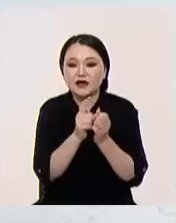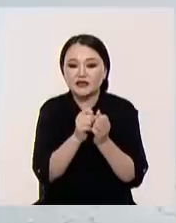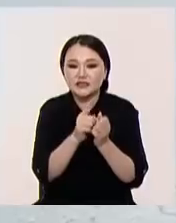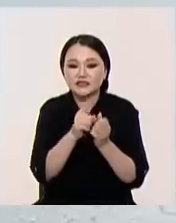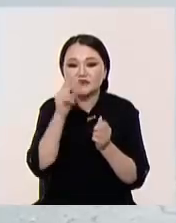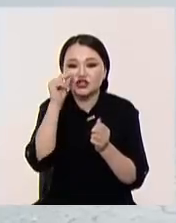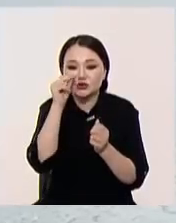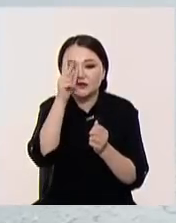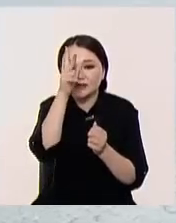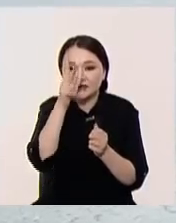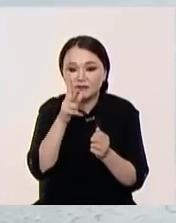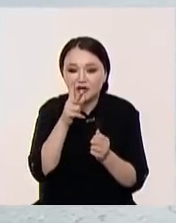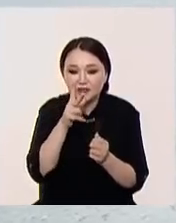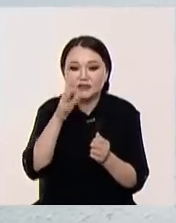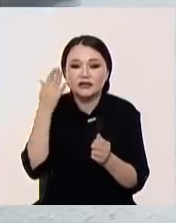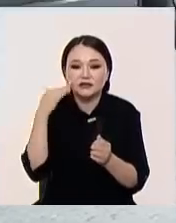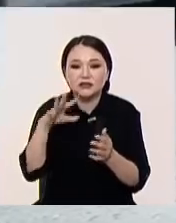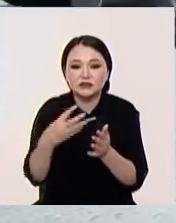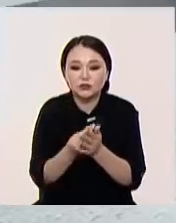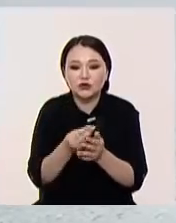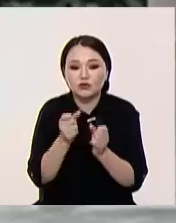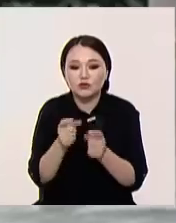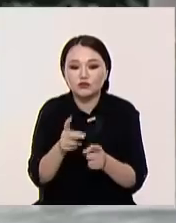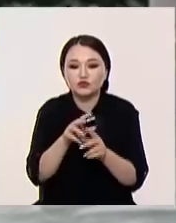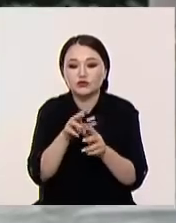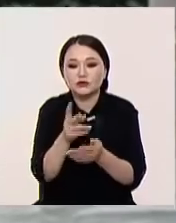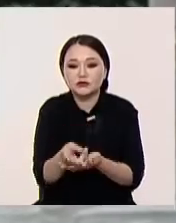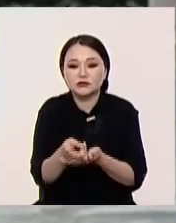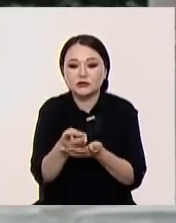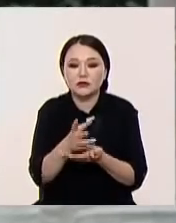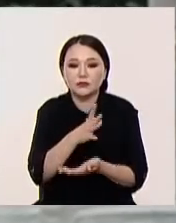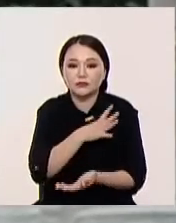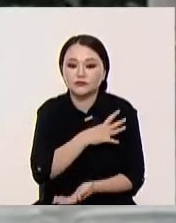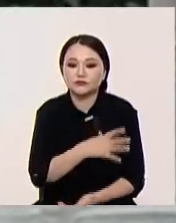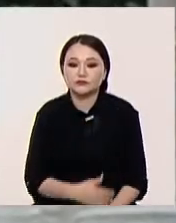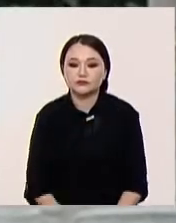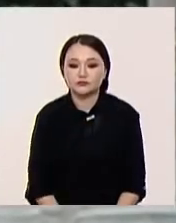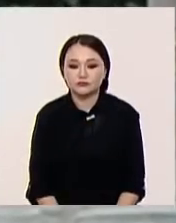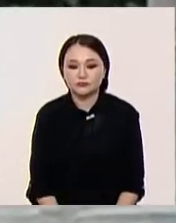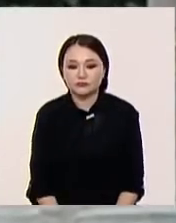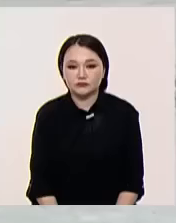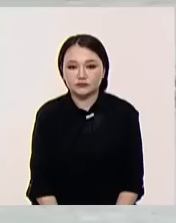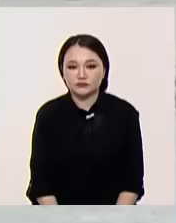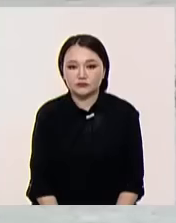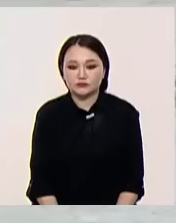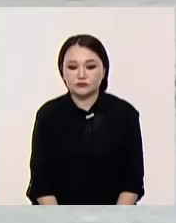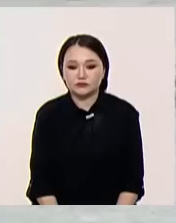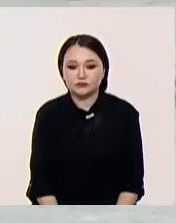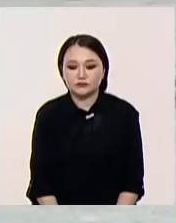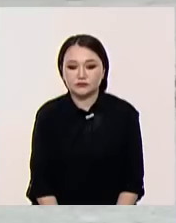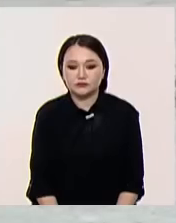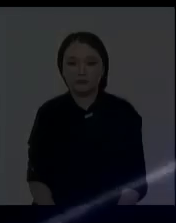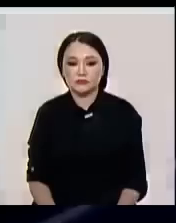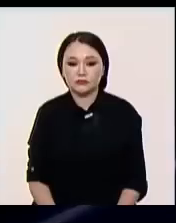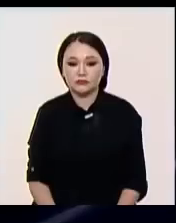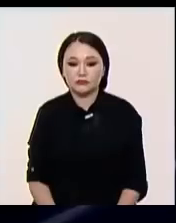яғни 3 айдан бері қоқыста жатқан. Самал Кабышева, Мерей Толқынов, Информбюро, Алматы